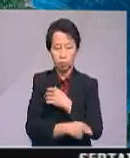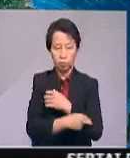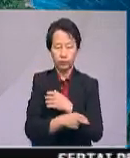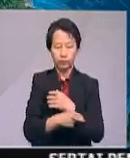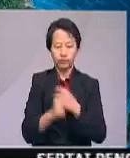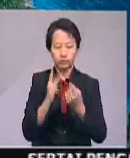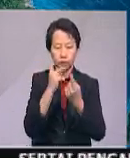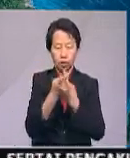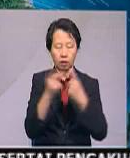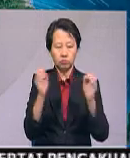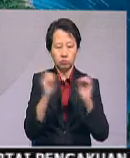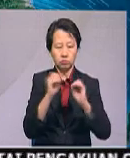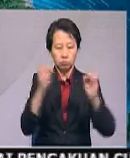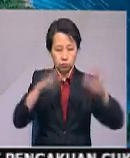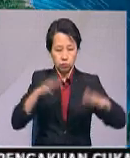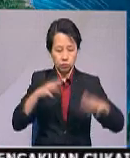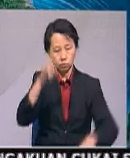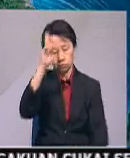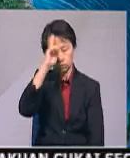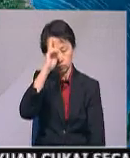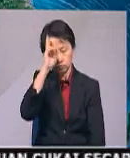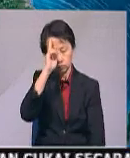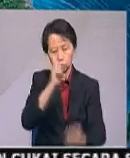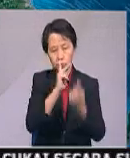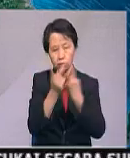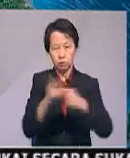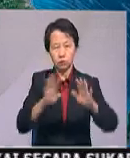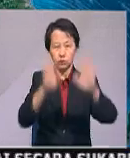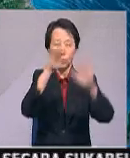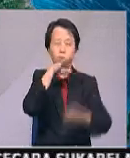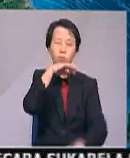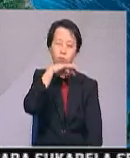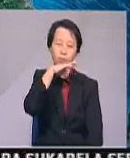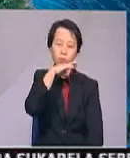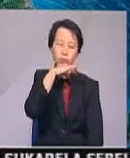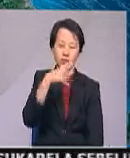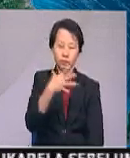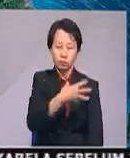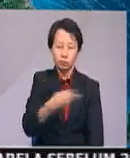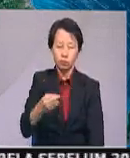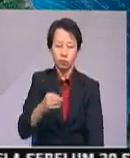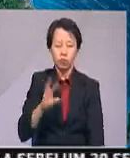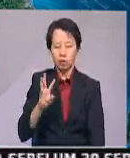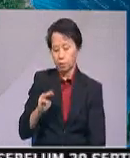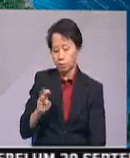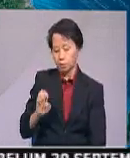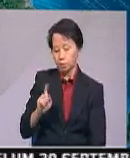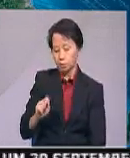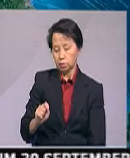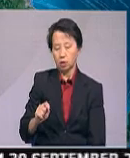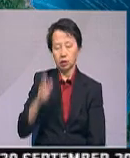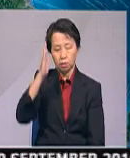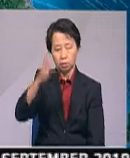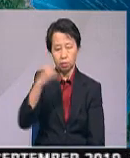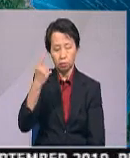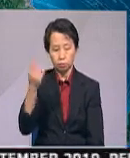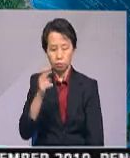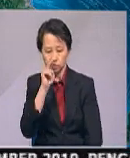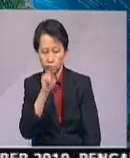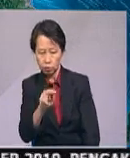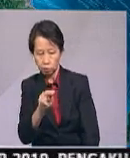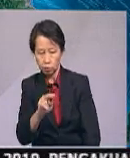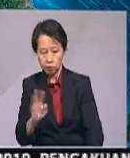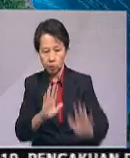dalam keadaan tiada hujan dan kekal dalam keadaan berjerebu. Dan Met Malaysia akan sentiasa memantau